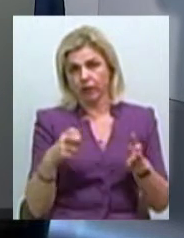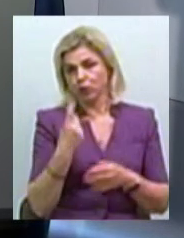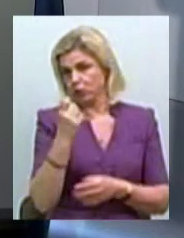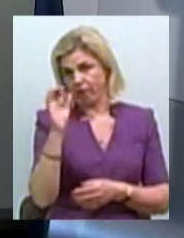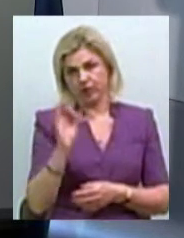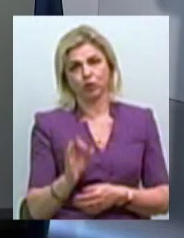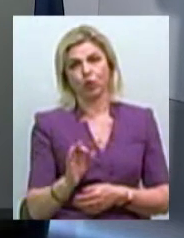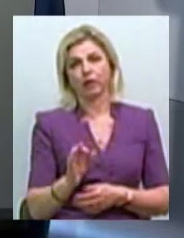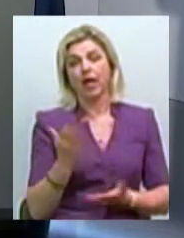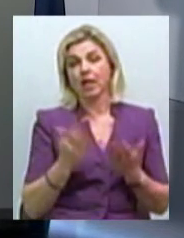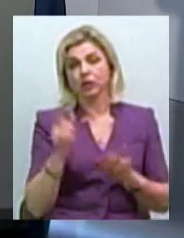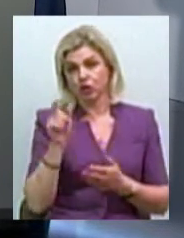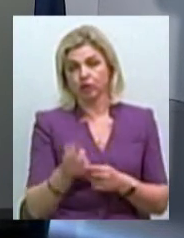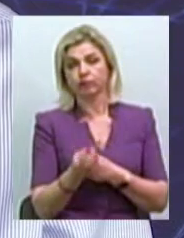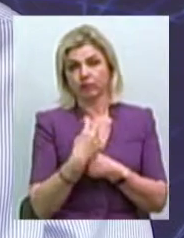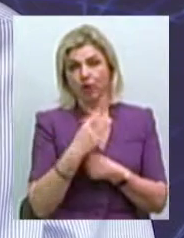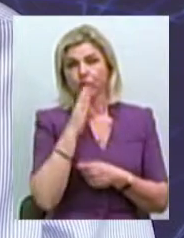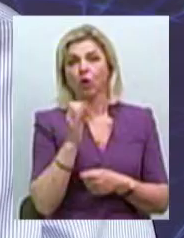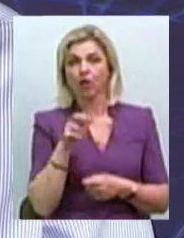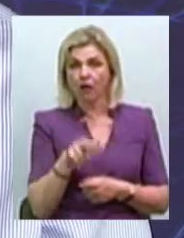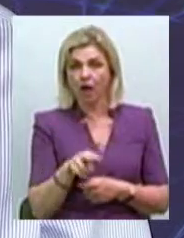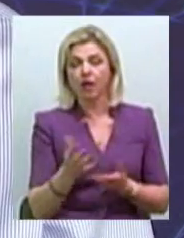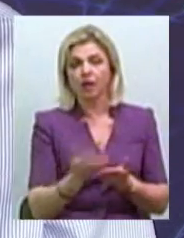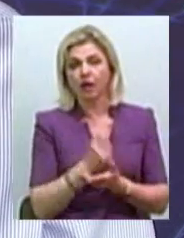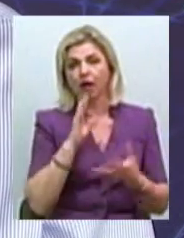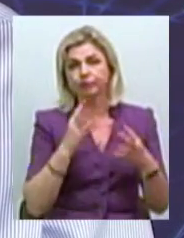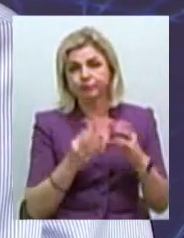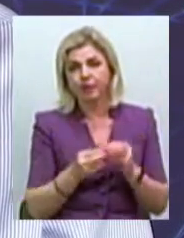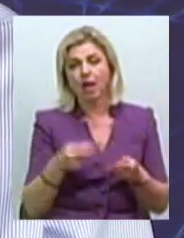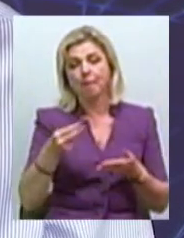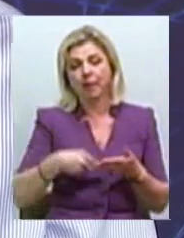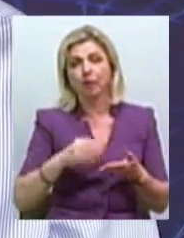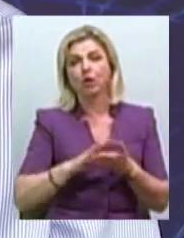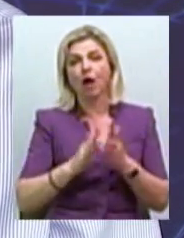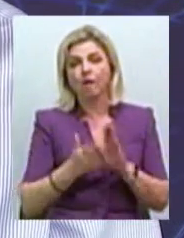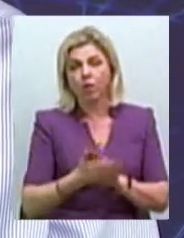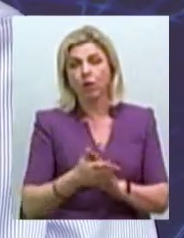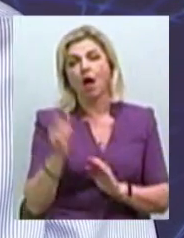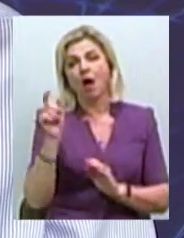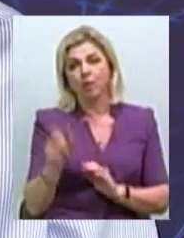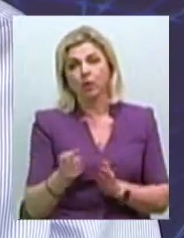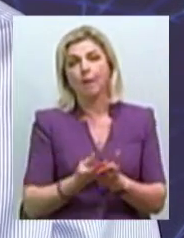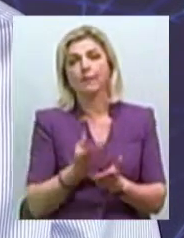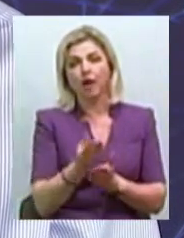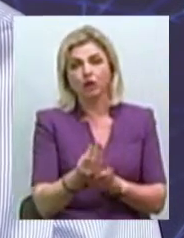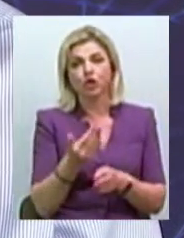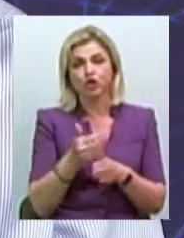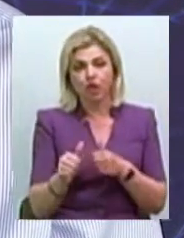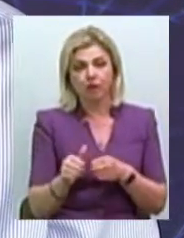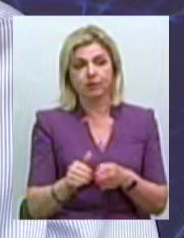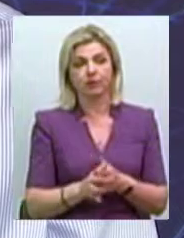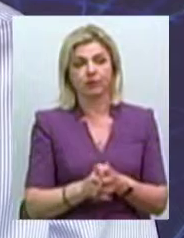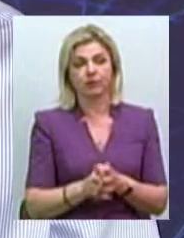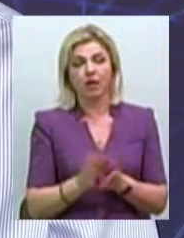100%. Якщо абонент звертається до водоканалу, ми знаходимо компроміс, підписуємо договір, абонент сплачує якусь частку, да?